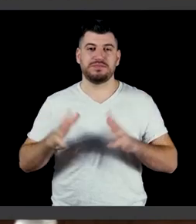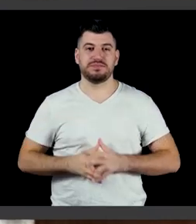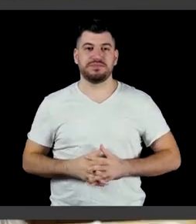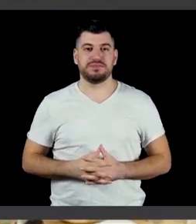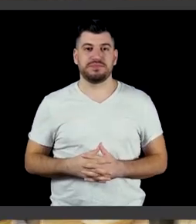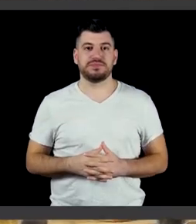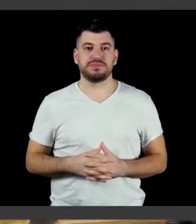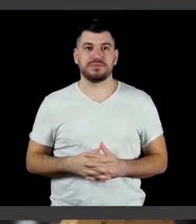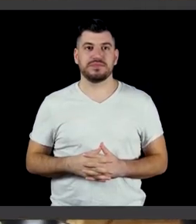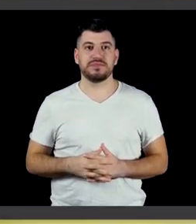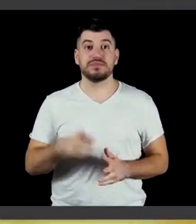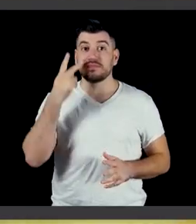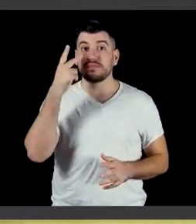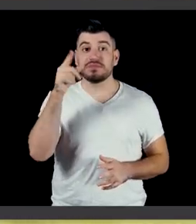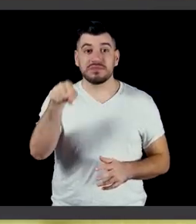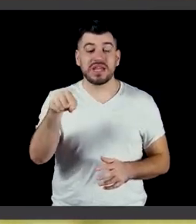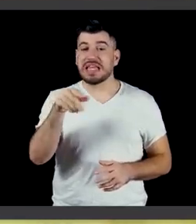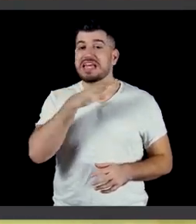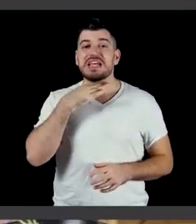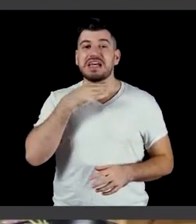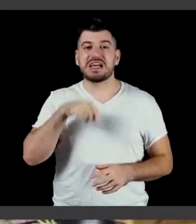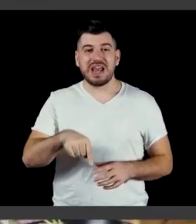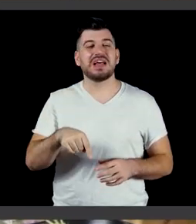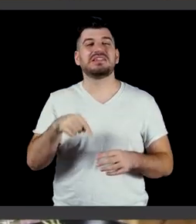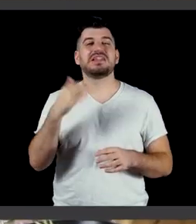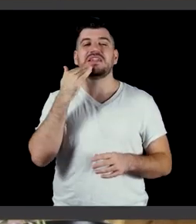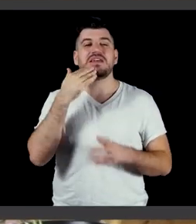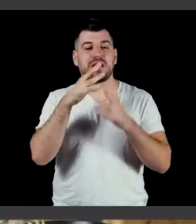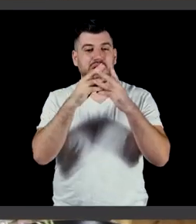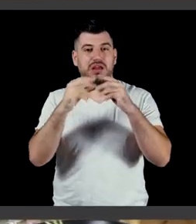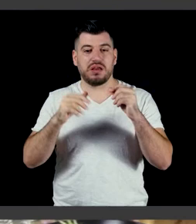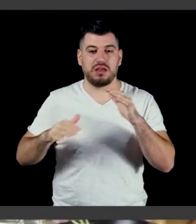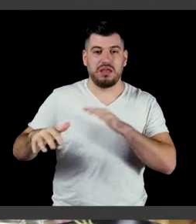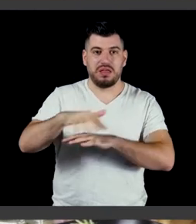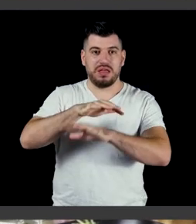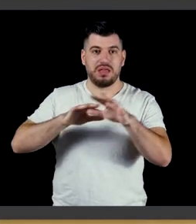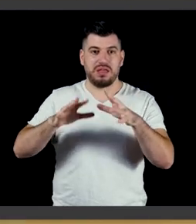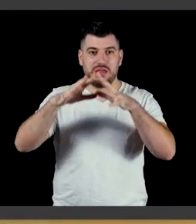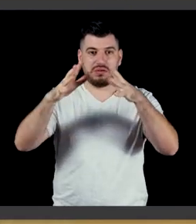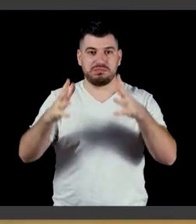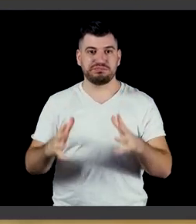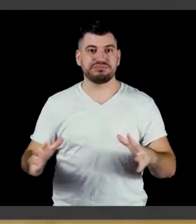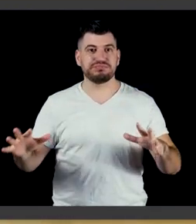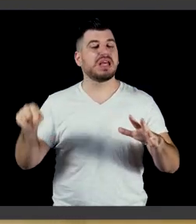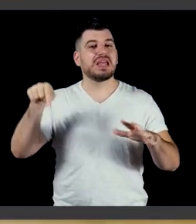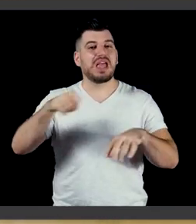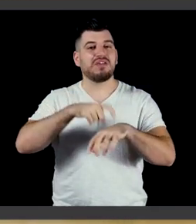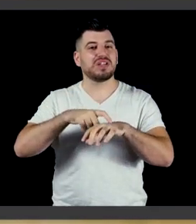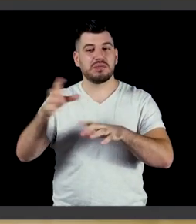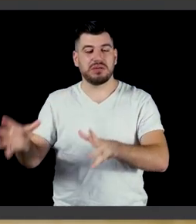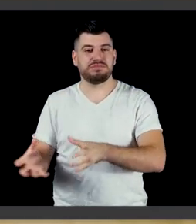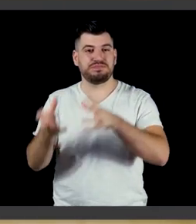Λοιπόν, κοιτάξτε εδώ τι έχει γίνει. Έχει λιώσει το τυρί κατευθείαν από πάνω. Και έτσι όπως είναι, θα πάρω και θα